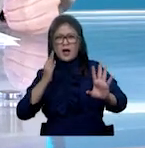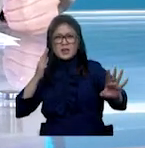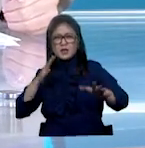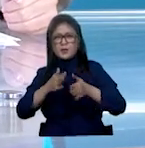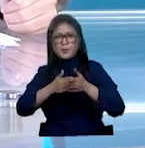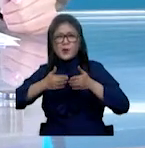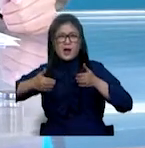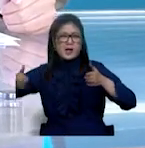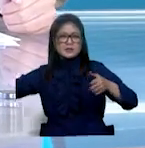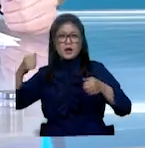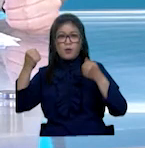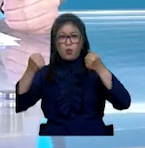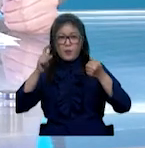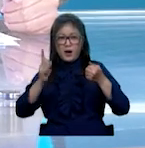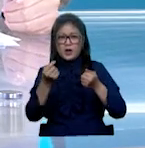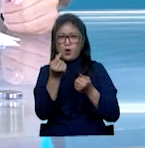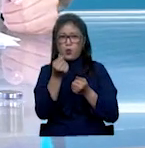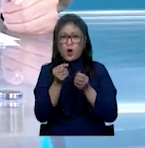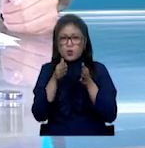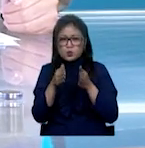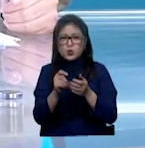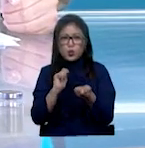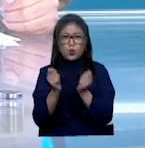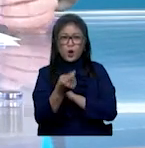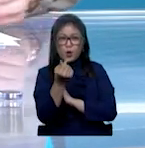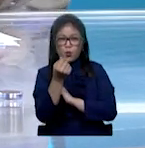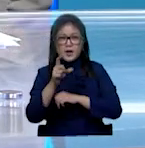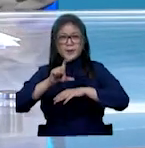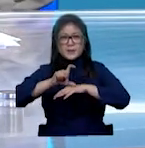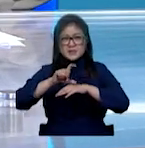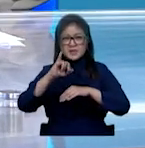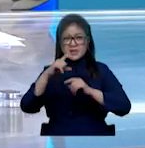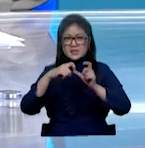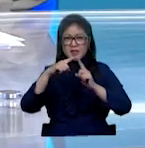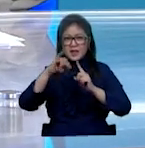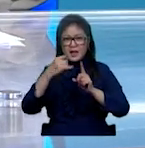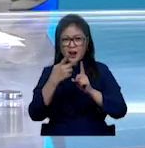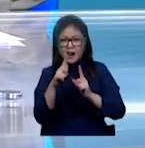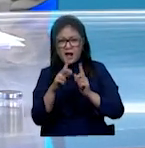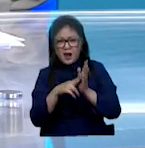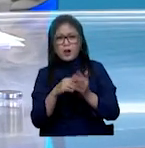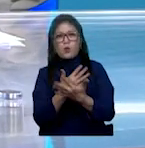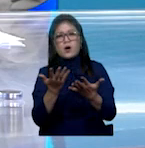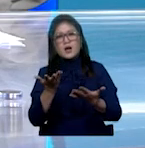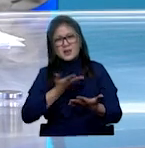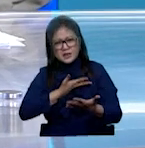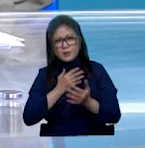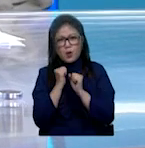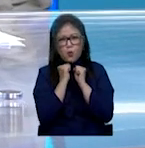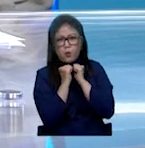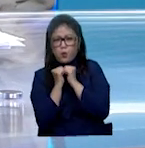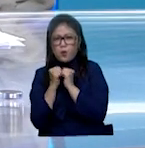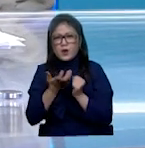di mobil penukaran uang di halaman Masjid Istiqlal Jakarta. Sementara di Bali, warga rela berdesak-desakan demi mendapatkan